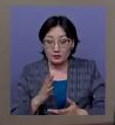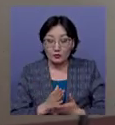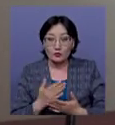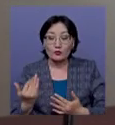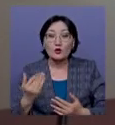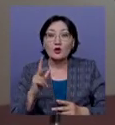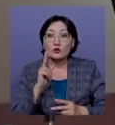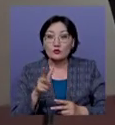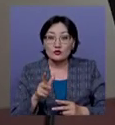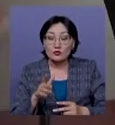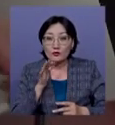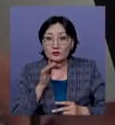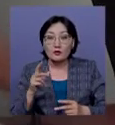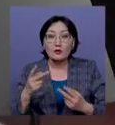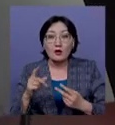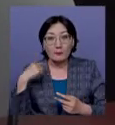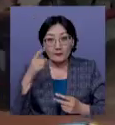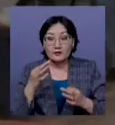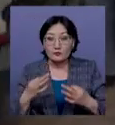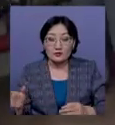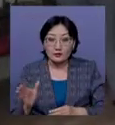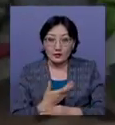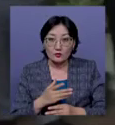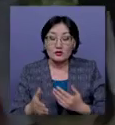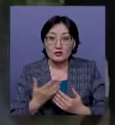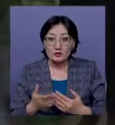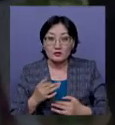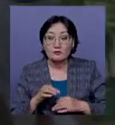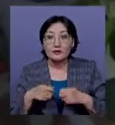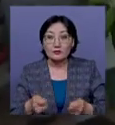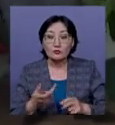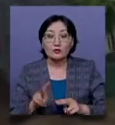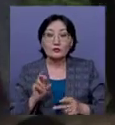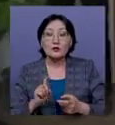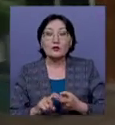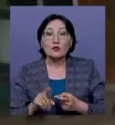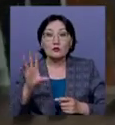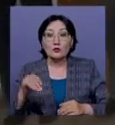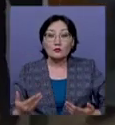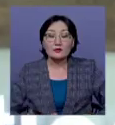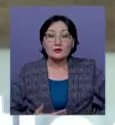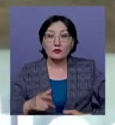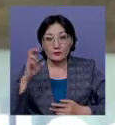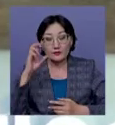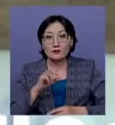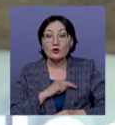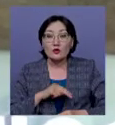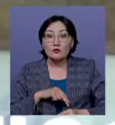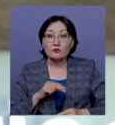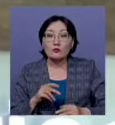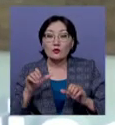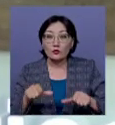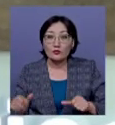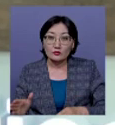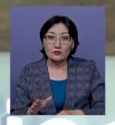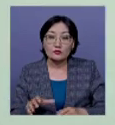оған 3 жыл мерзімге бас бостандығынан айыру жазасы тағайындалды. Оған қоса өмір бойы мемлекеттік қызметте жұмыс істеу құқығы